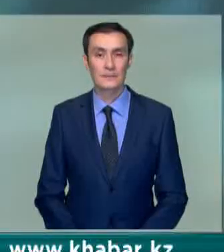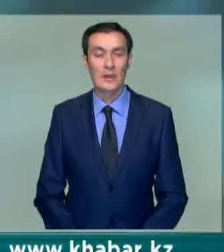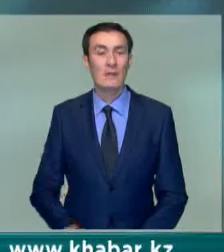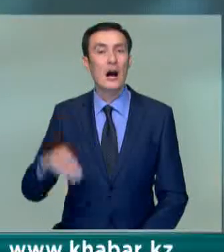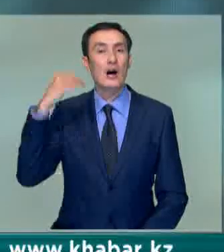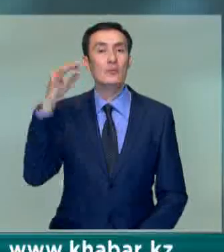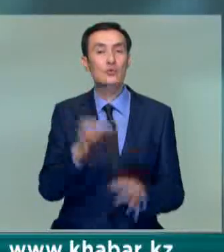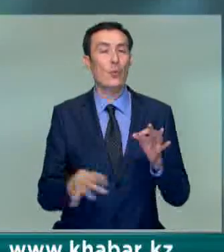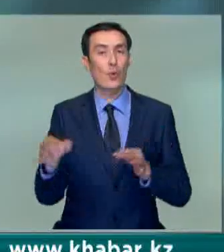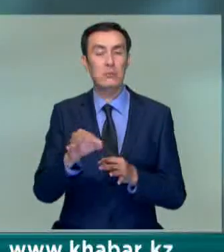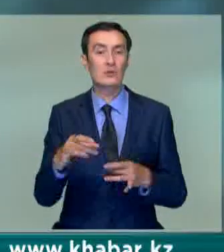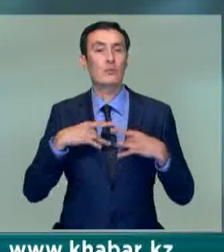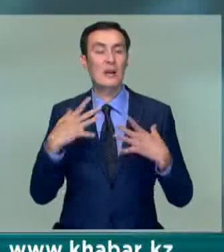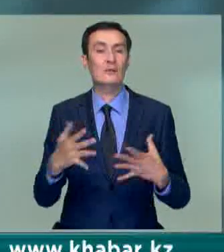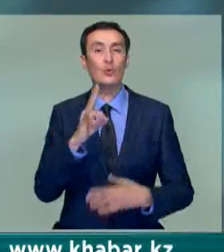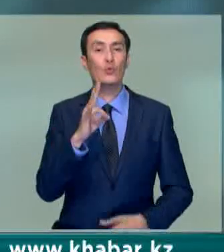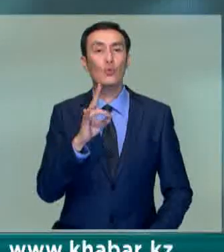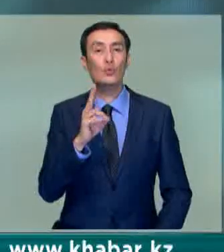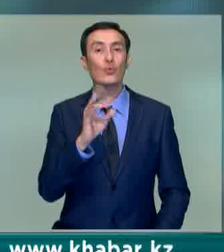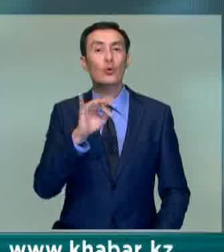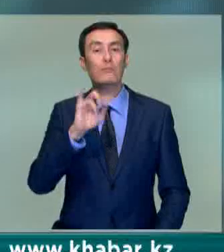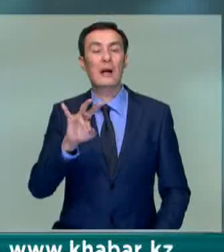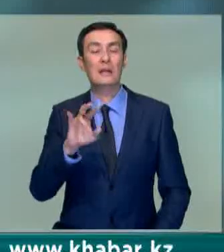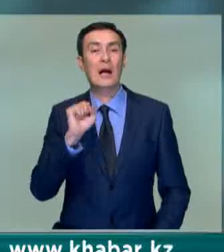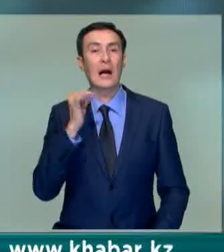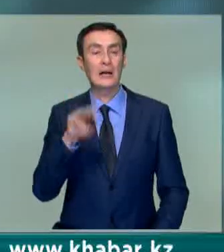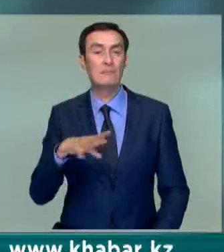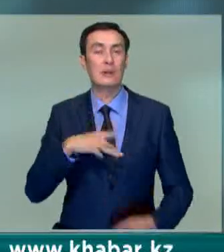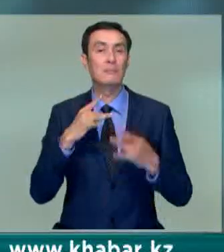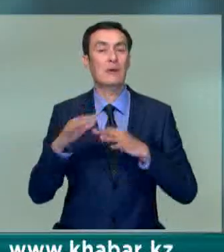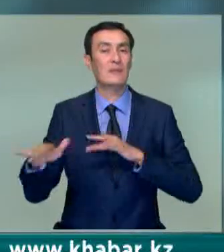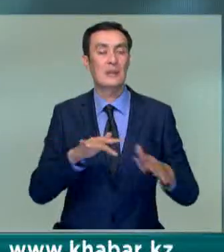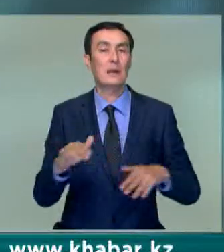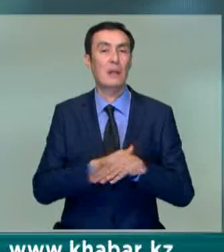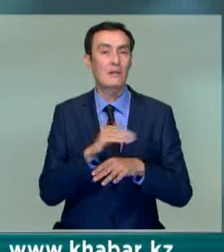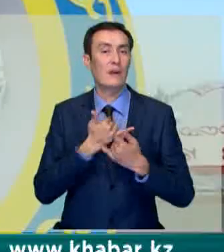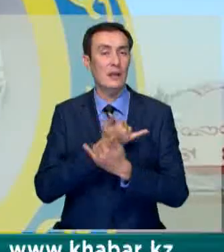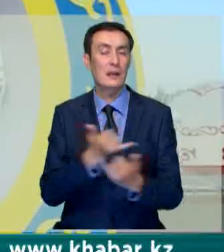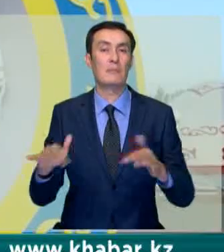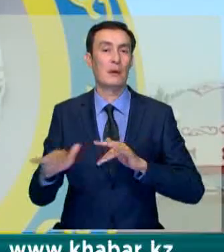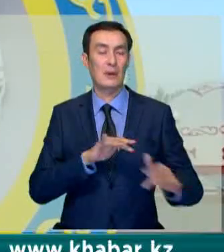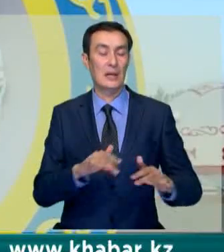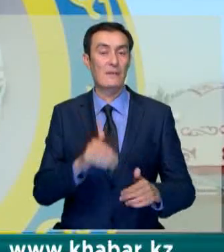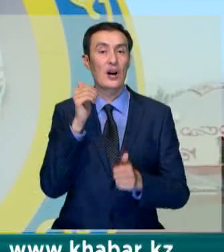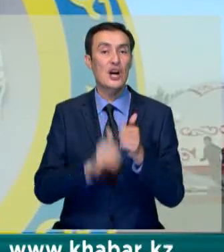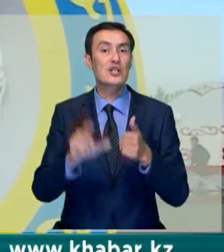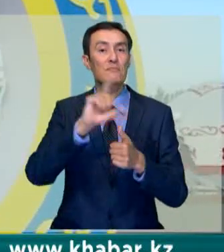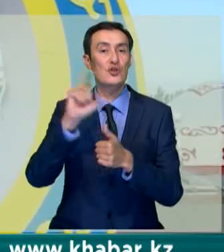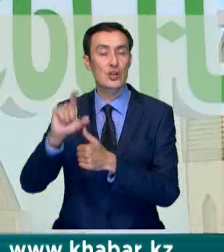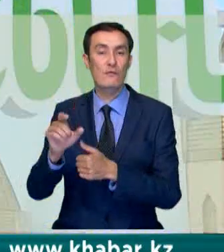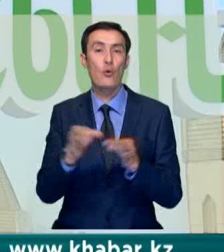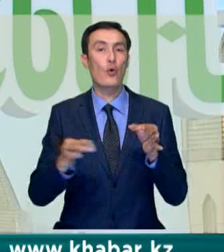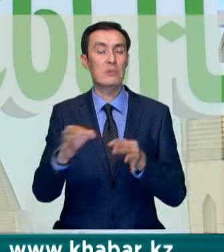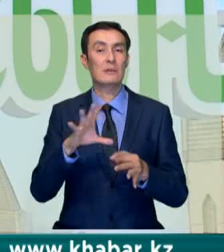В Актюбинской области к празднованию Курбан-Айт приурочили проведение нескольких благотворительных мероприятий. Во всех мечетях